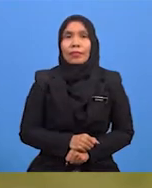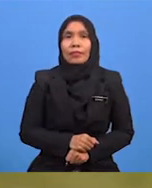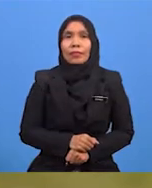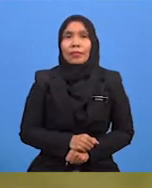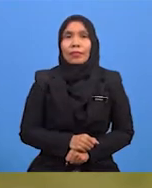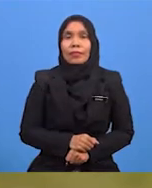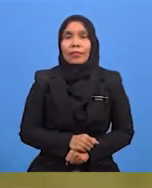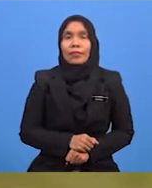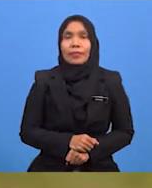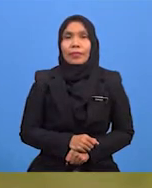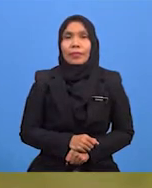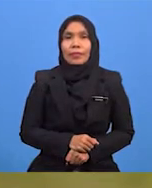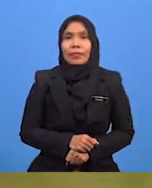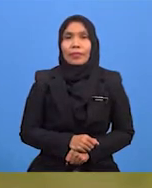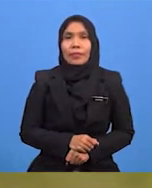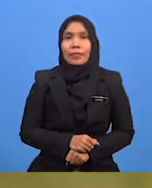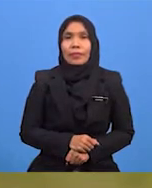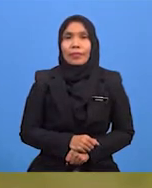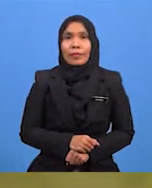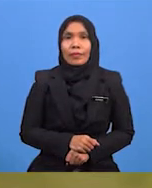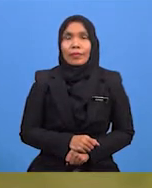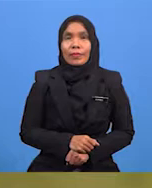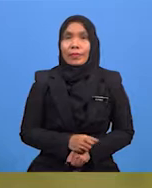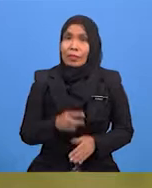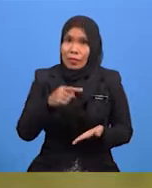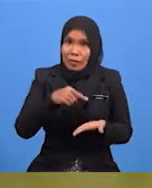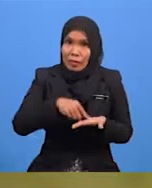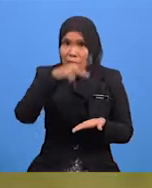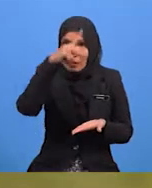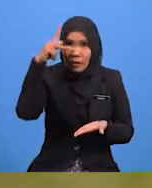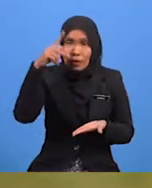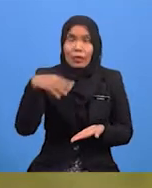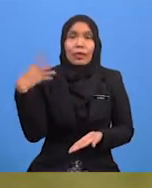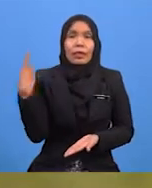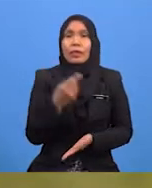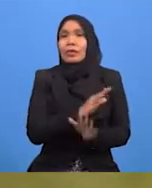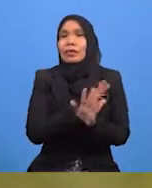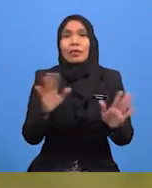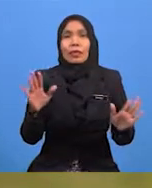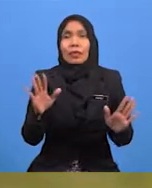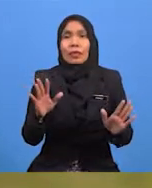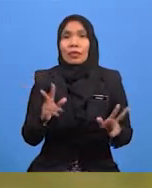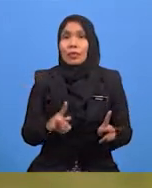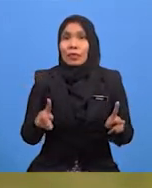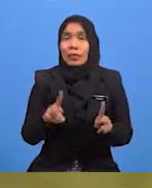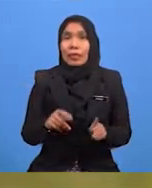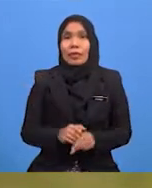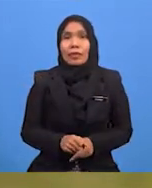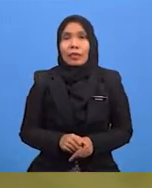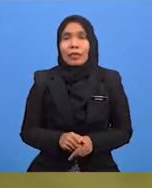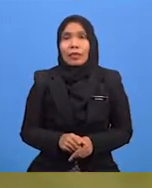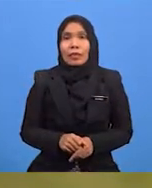cabaran dalam kehidupan. Hal ini kerana kita tidak pernah dapat